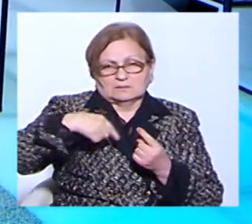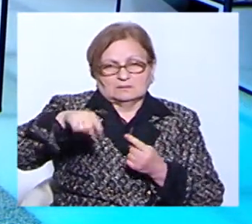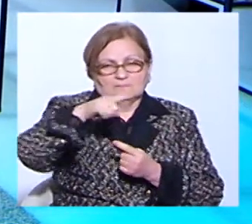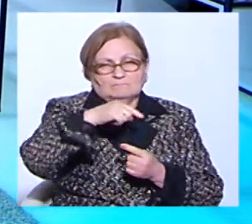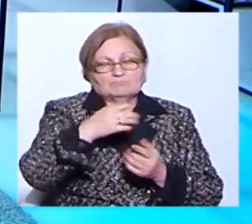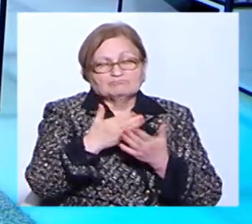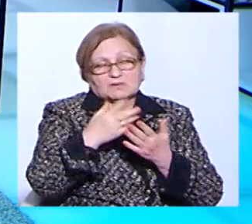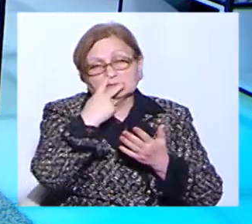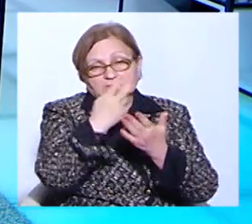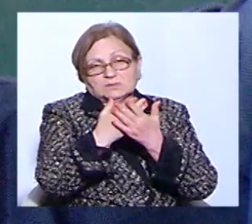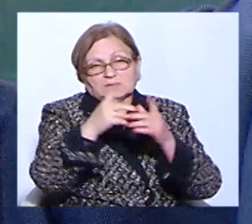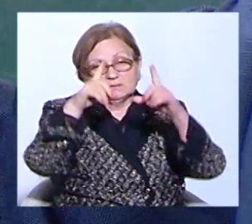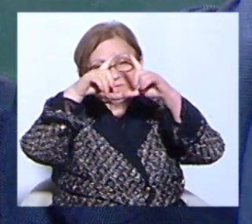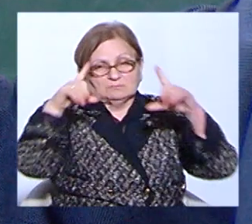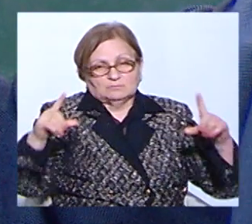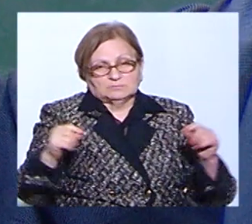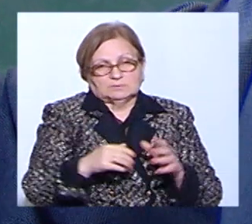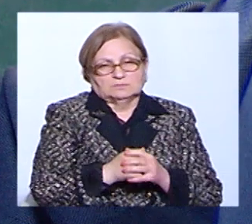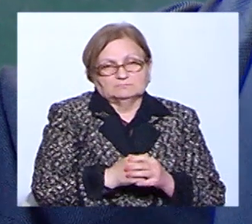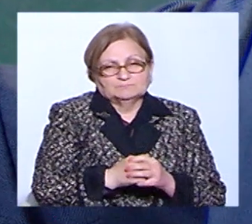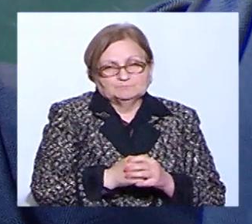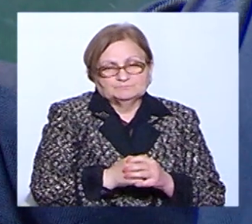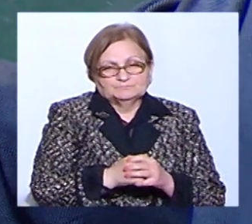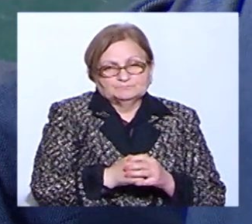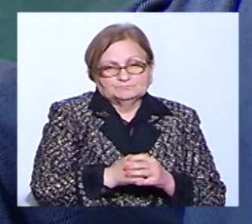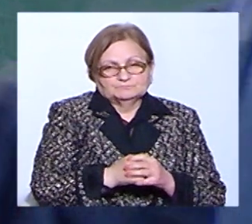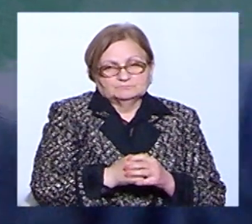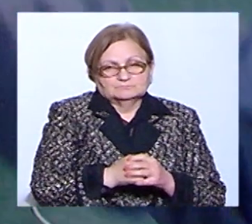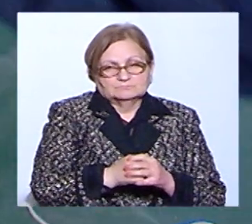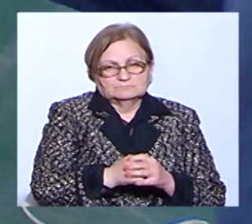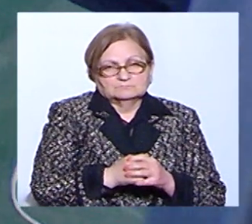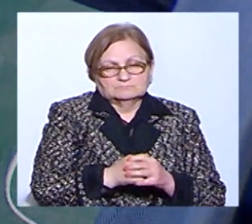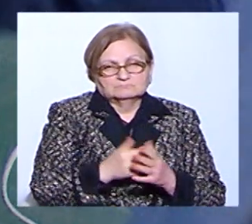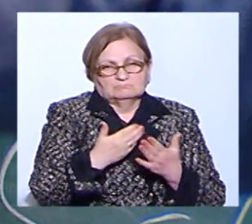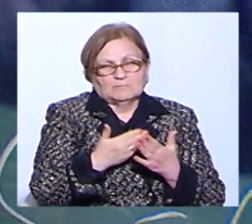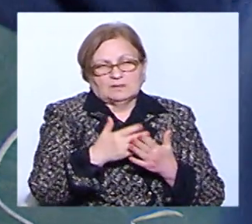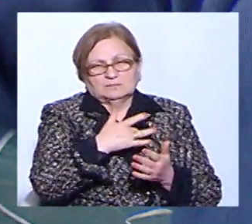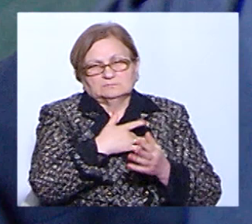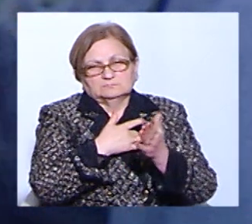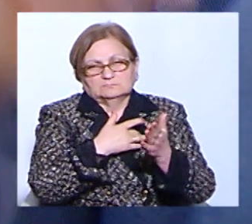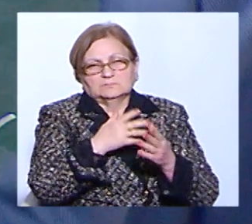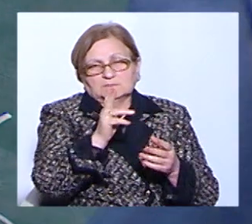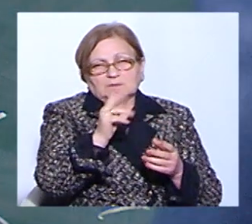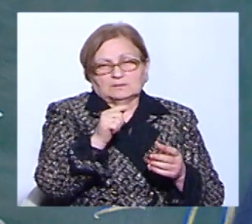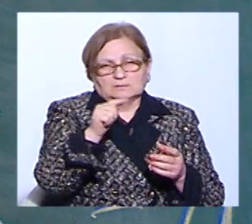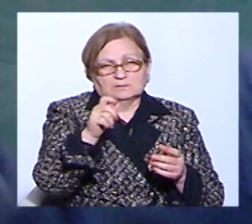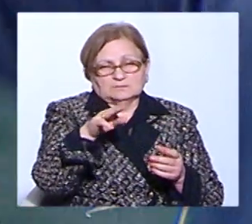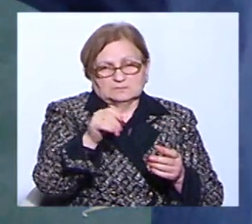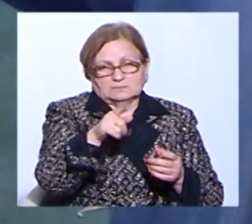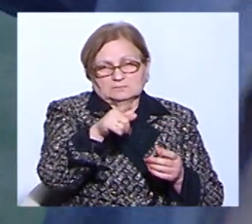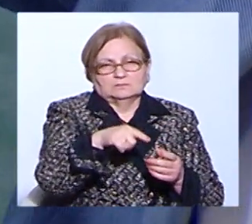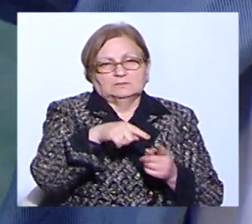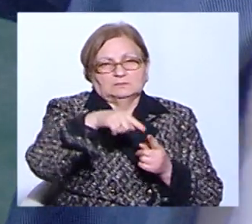მართკუთხა სამკუთხედი. აი ეს იყოს მაგალითად კათეტი, რომლის გარშემო ბრუნავთ